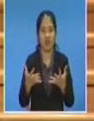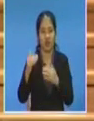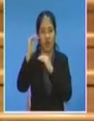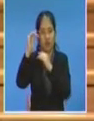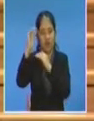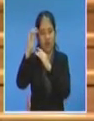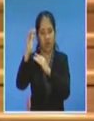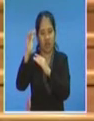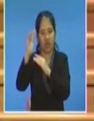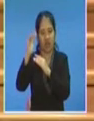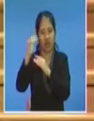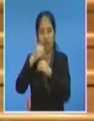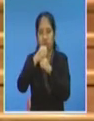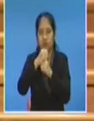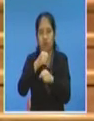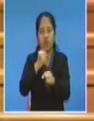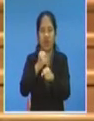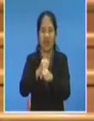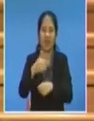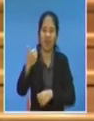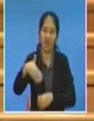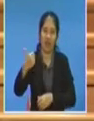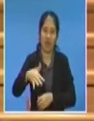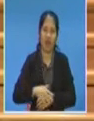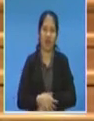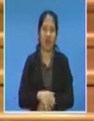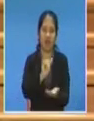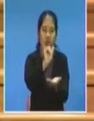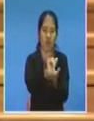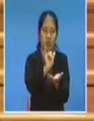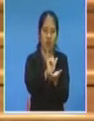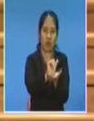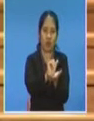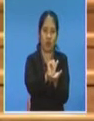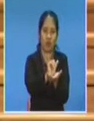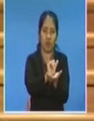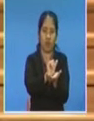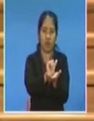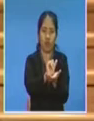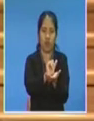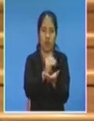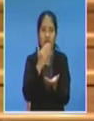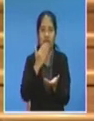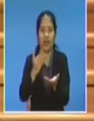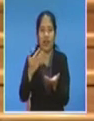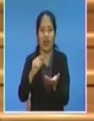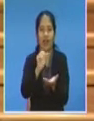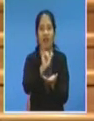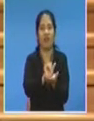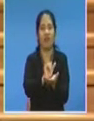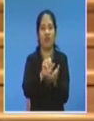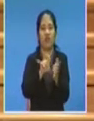ติดบ้านนั่นก็หนักไปแล้วครับต่อไปก็ต้องติดเบาะติดที่นอนแล้วสุดท้ายคือติดเชิงตะกอนครับ